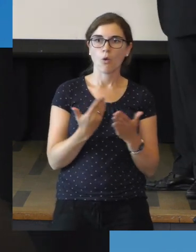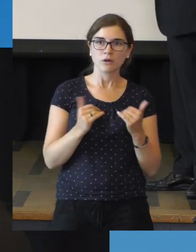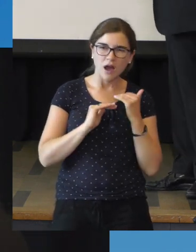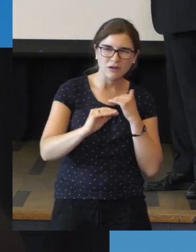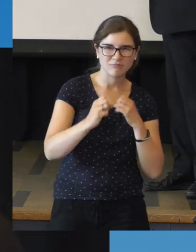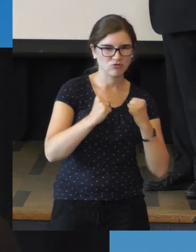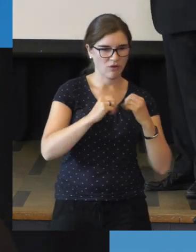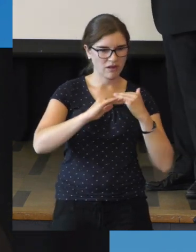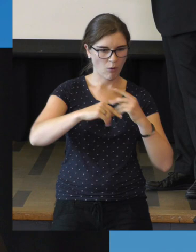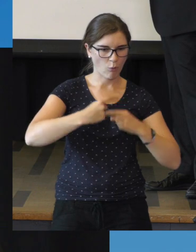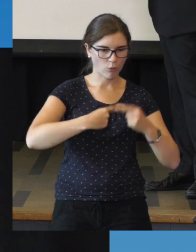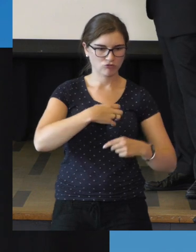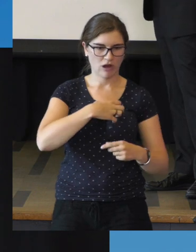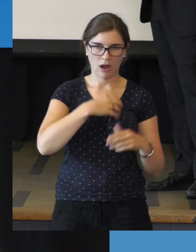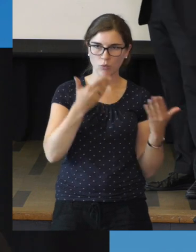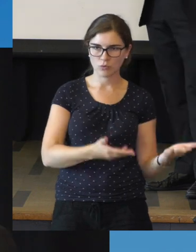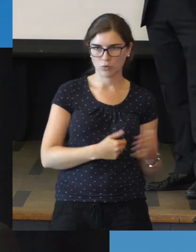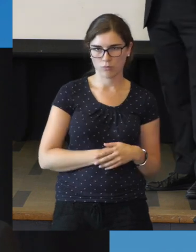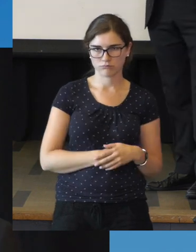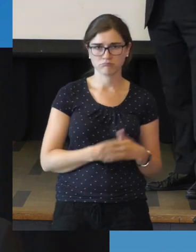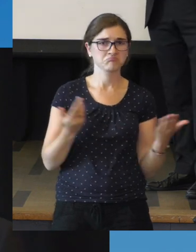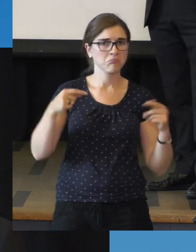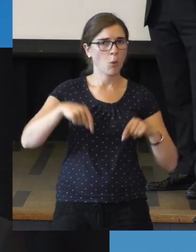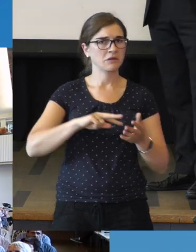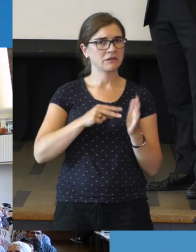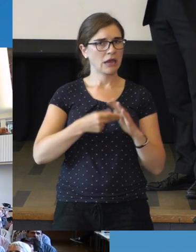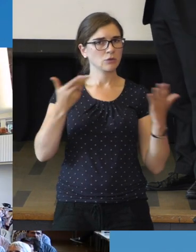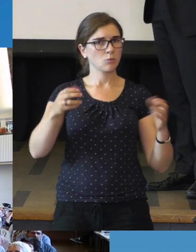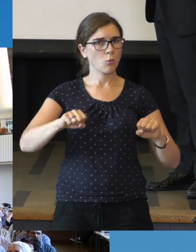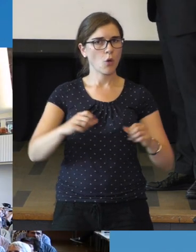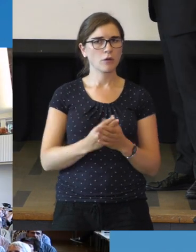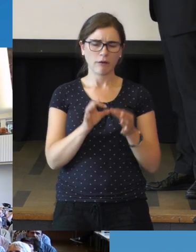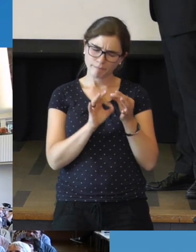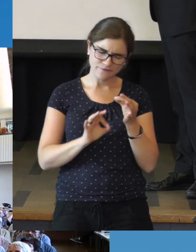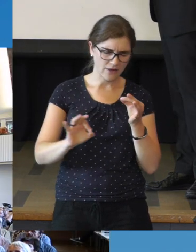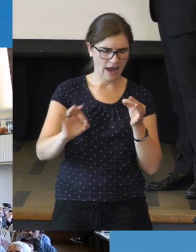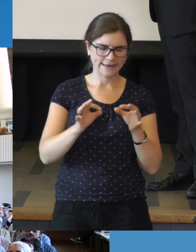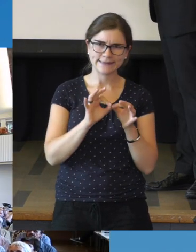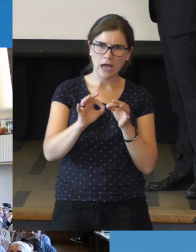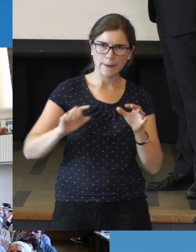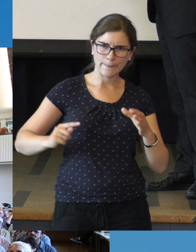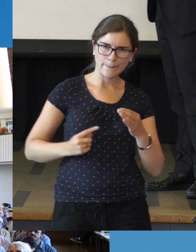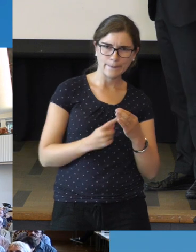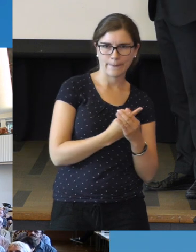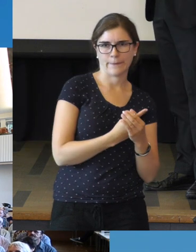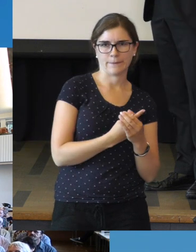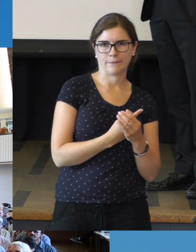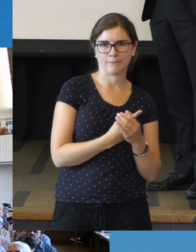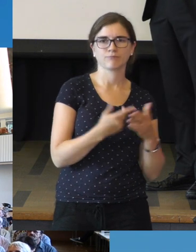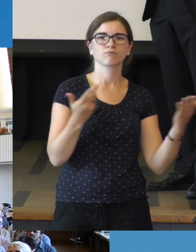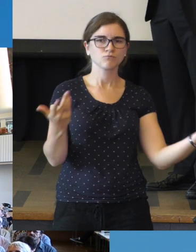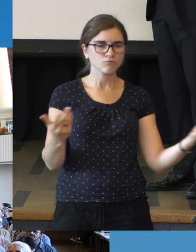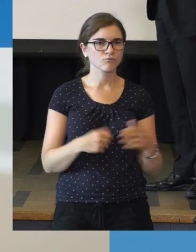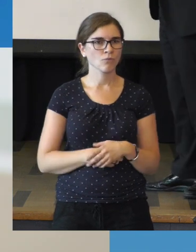pectoris Symptomatik haben, was aber auch heutzutage technisch möglich ist mit feinen Drähten, Rotablationskathetern.